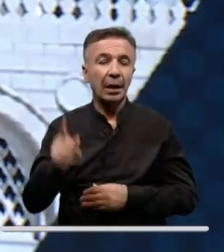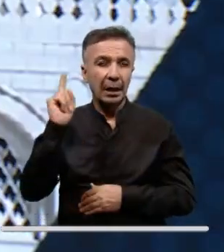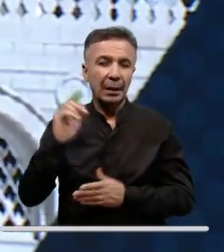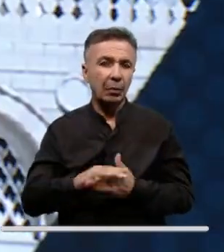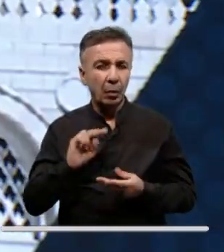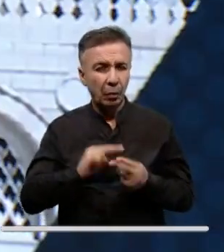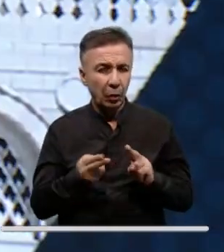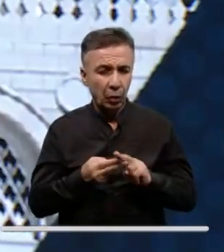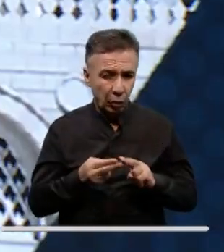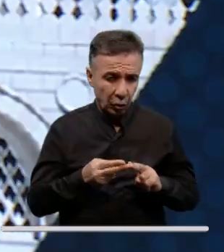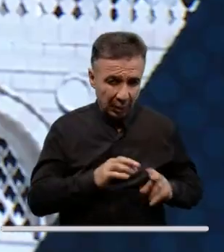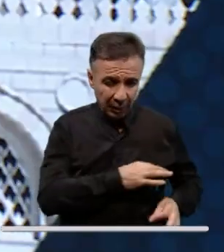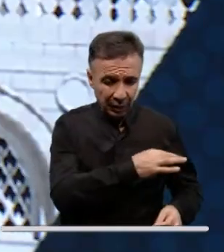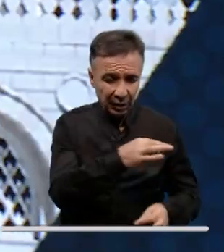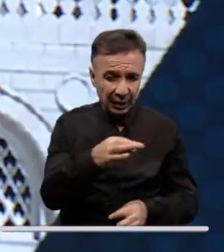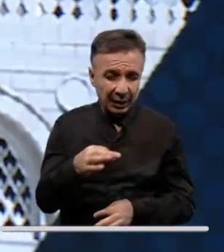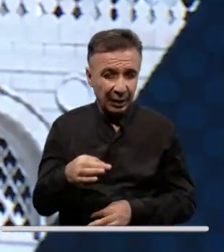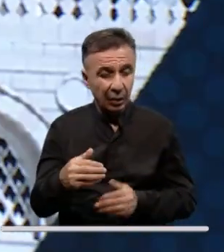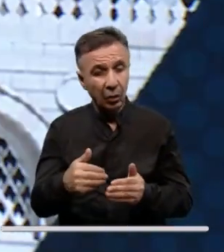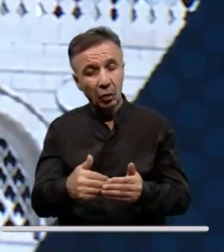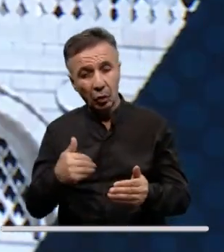büyücülerden uzak durmak